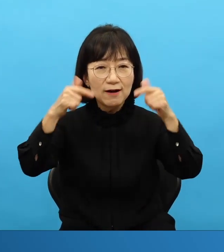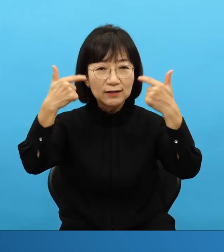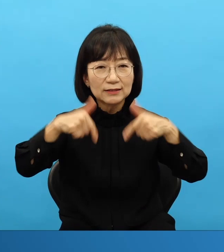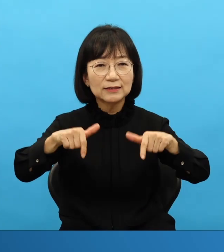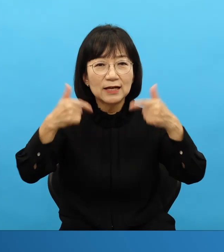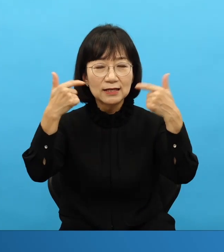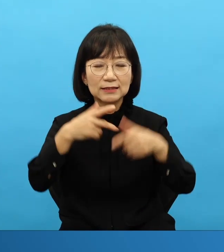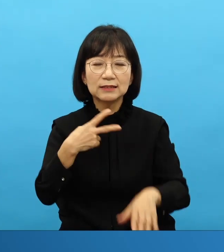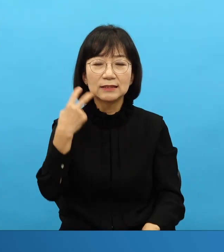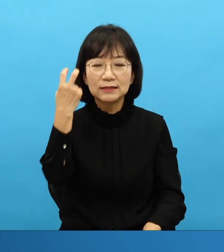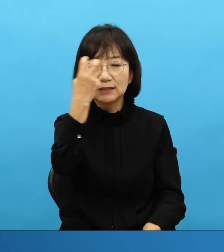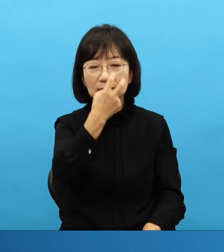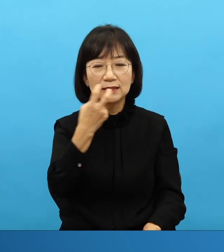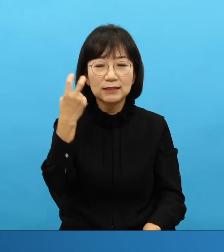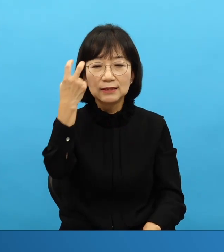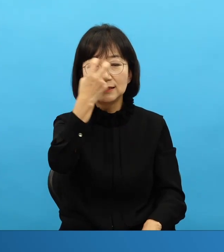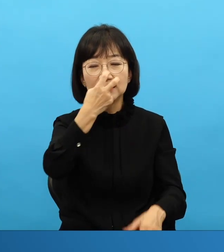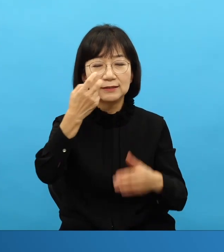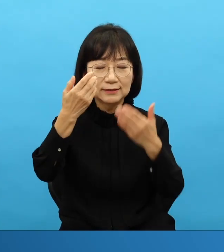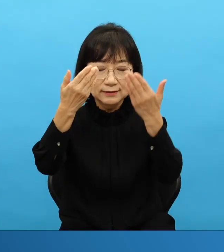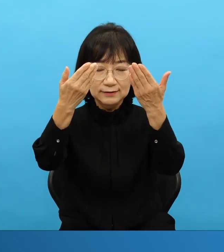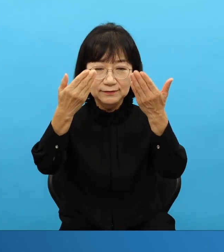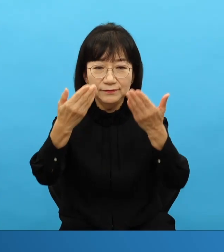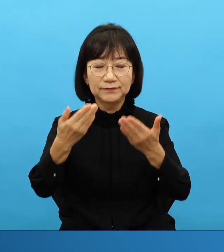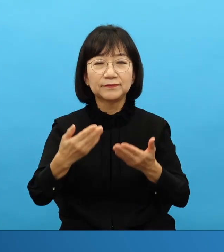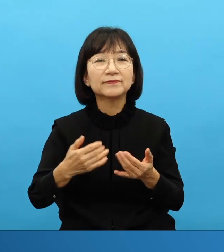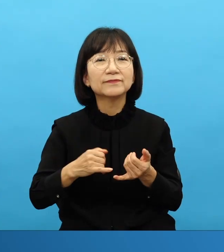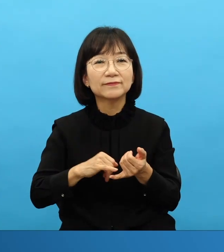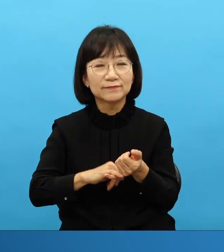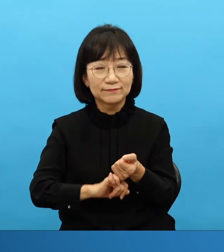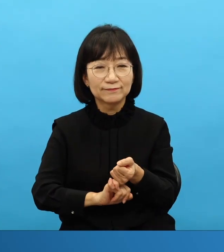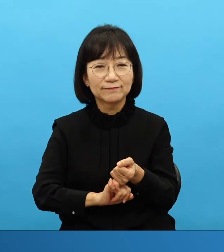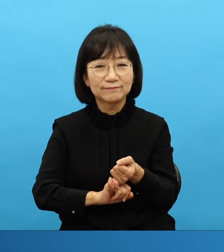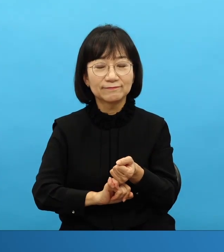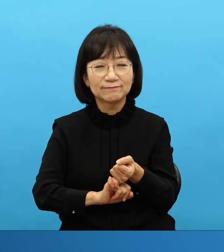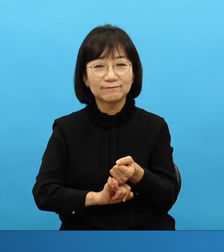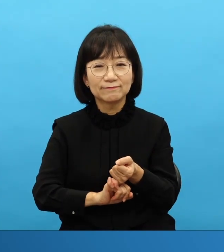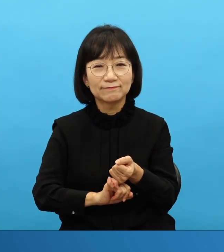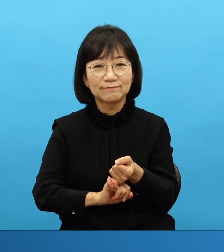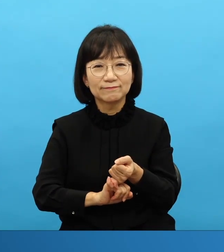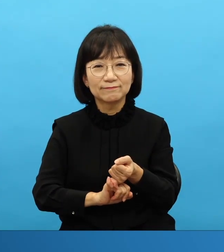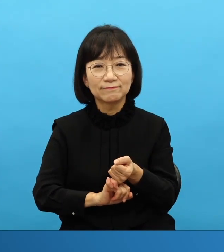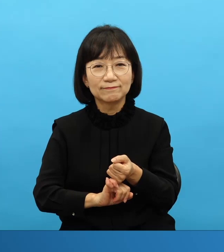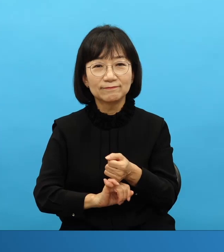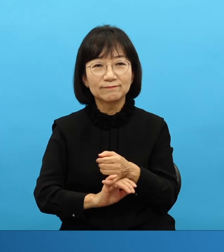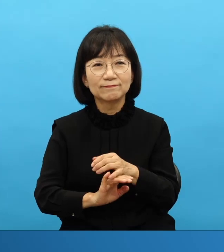너 항상 지키리라